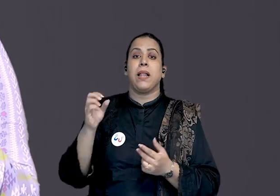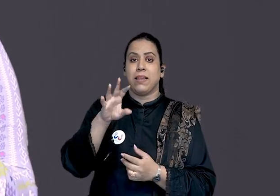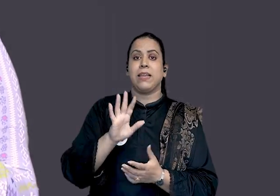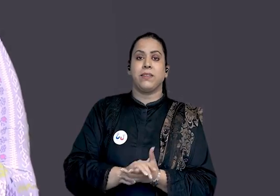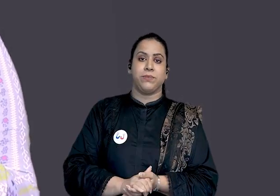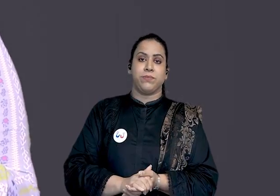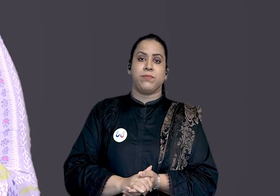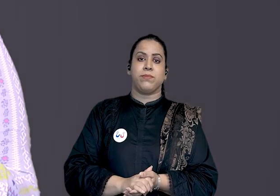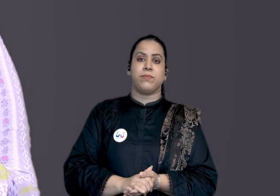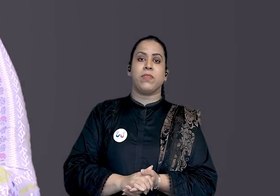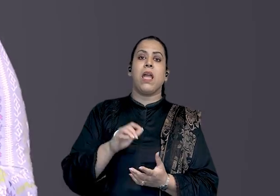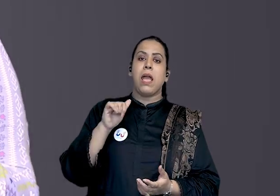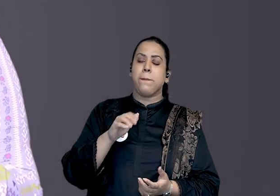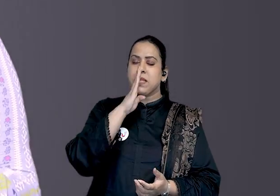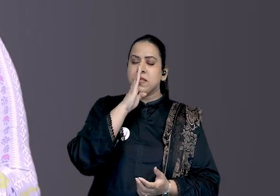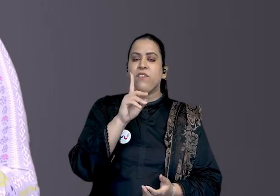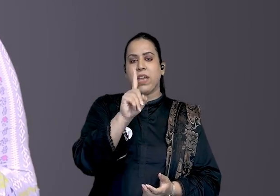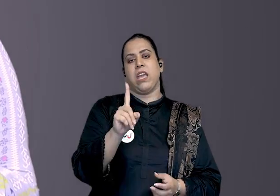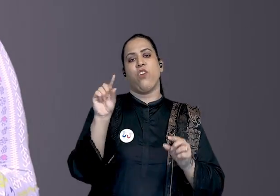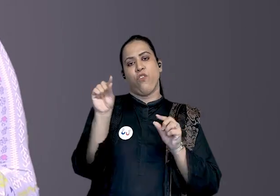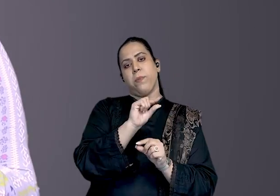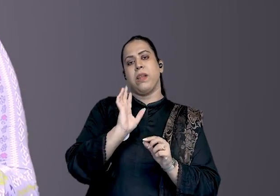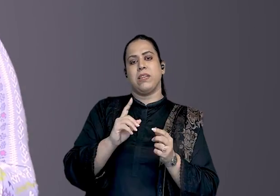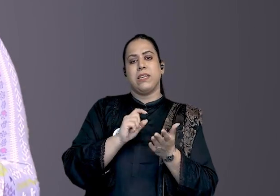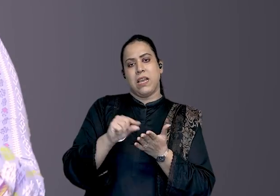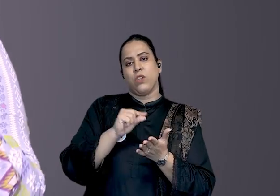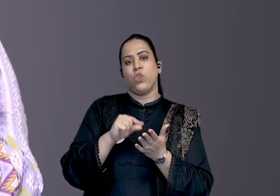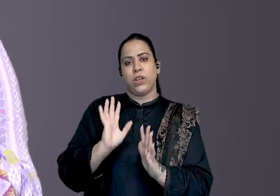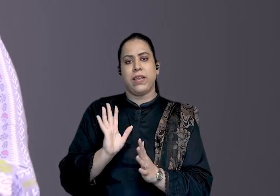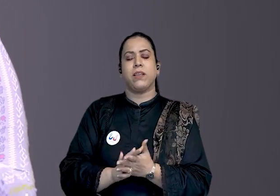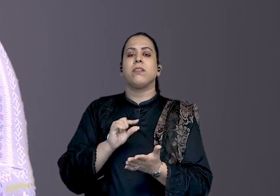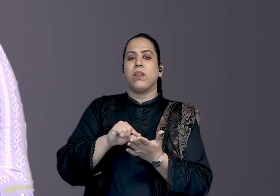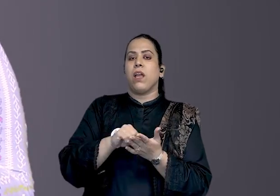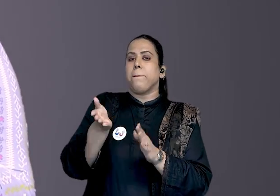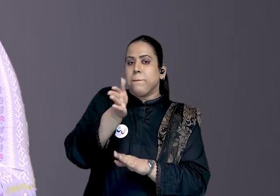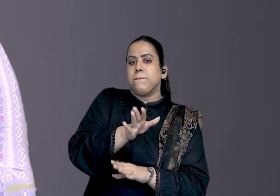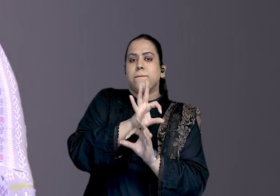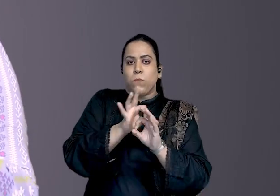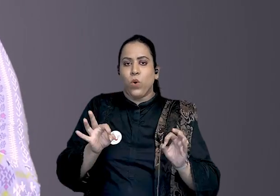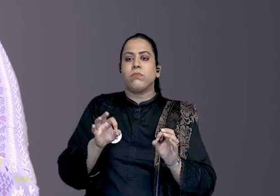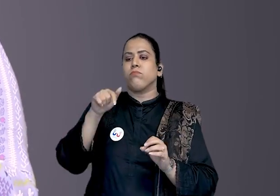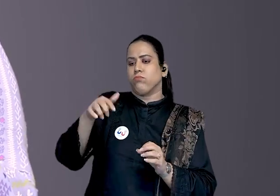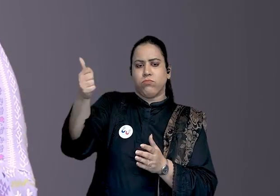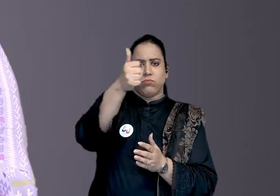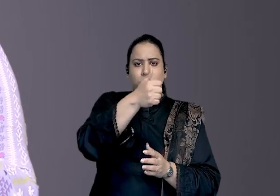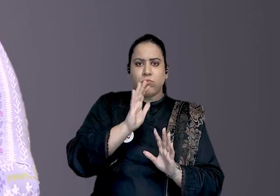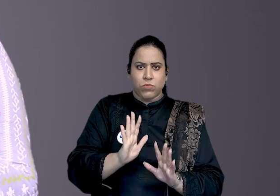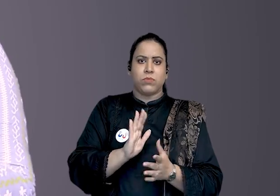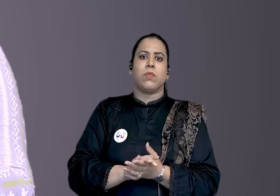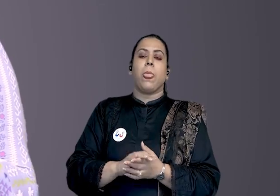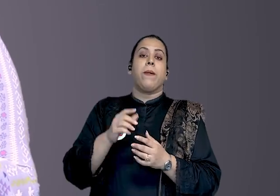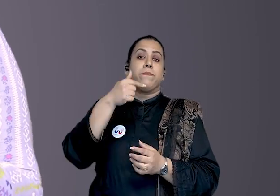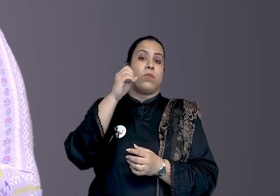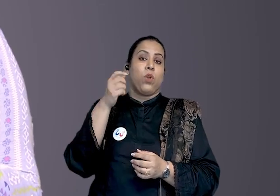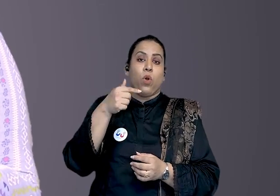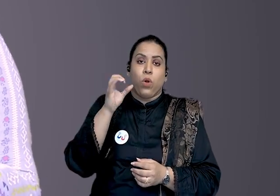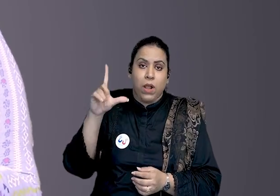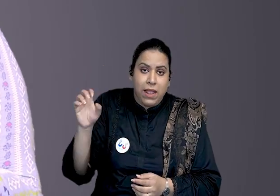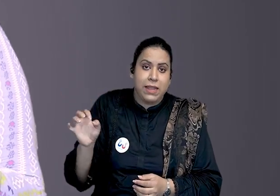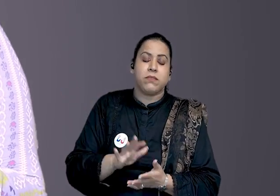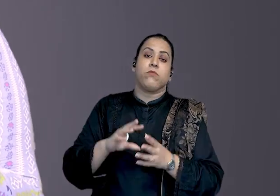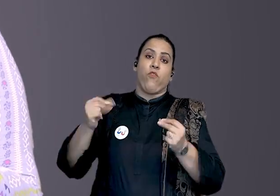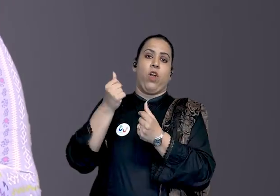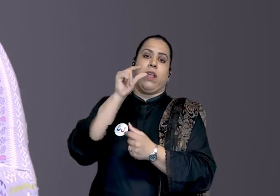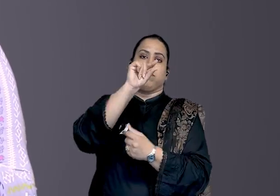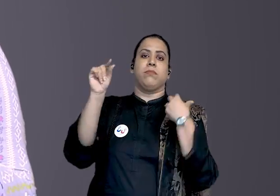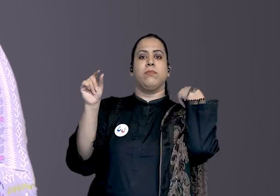एक फॉर्मेलिटी रहती है, वो फॉर्मेलिटी जैसे ही पूरी होगी तो जो भी ऑडियंस में यहाँ पे बैठे हुए हैं वो जैसे ही उसको गूगल करेंगे तो वो फ़ौरन